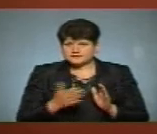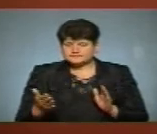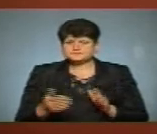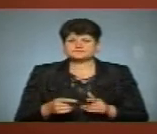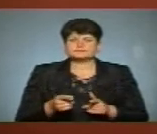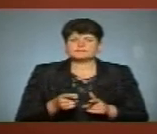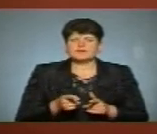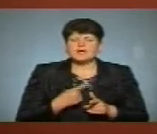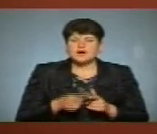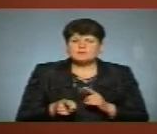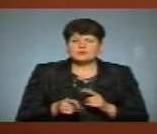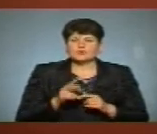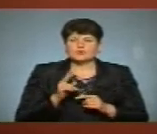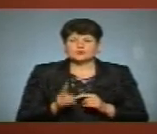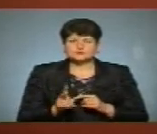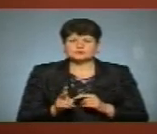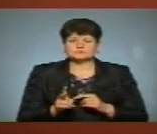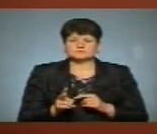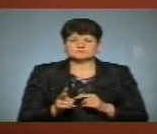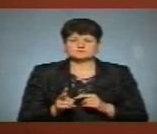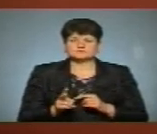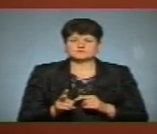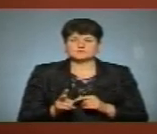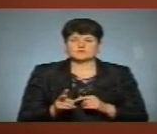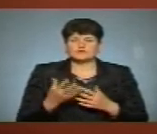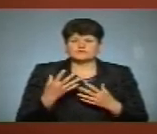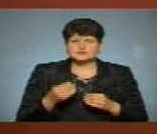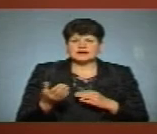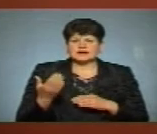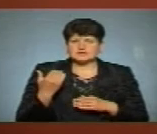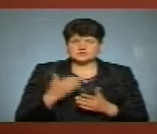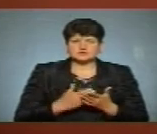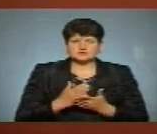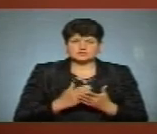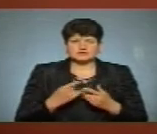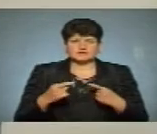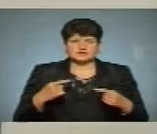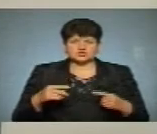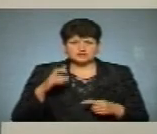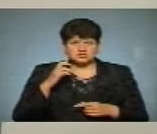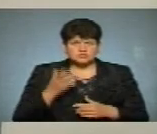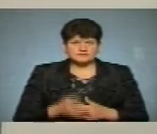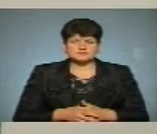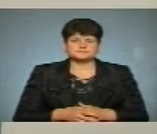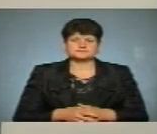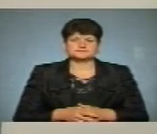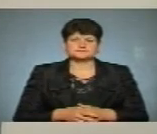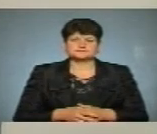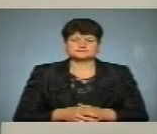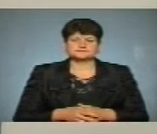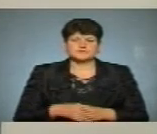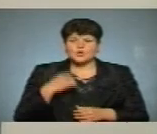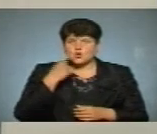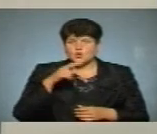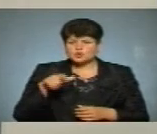які до набуття громадянства України пройшли військову службу в інших державах,